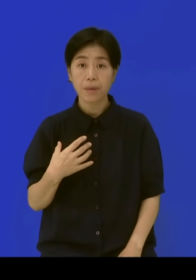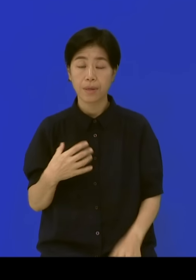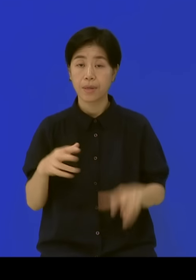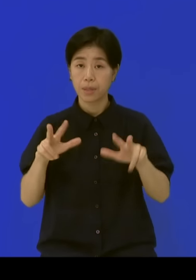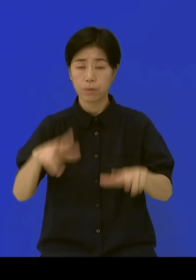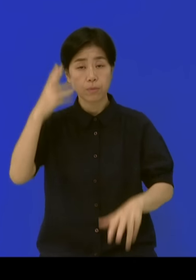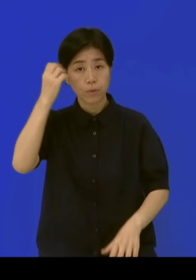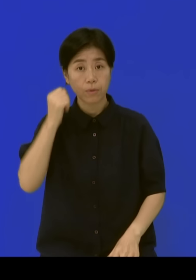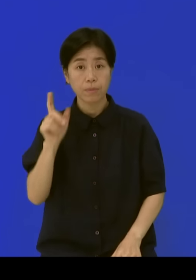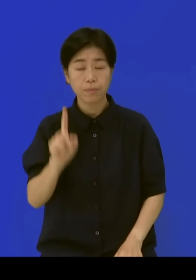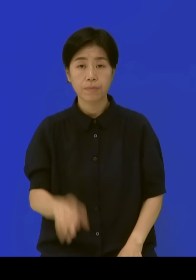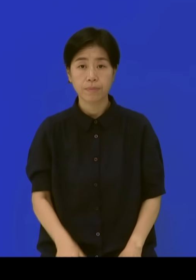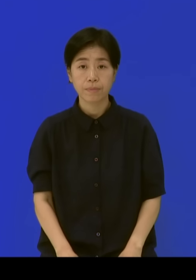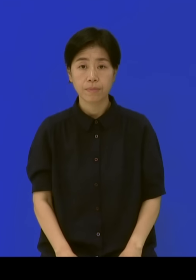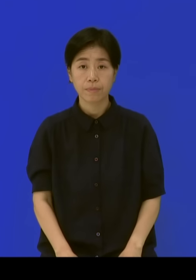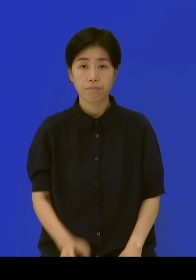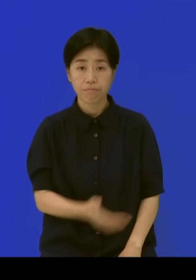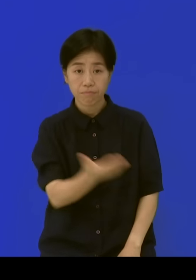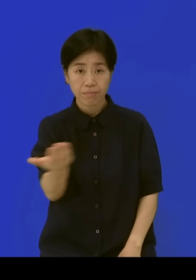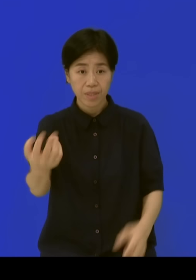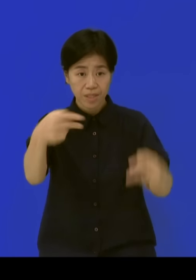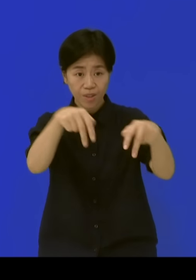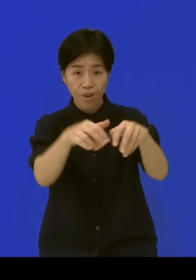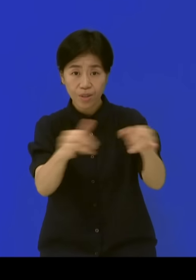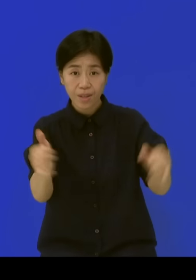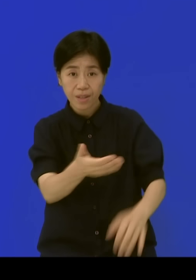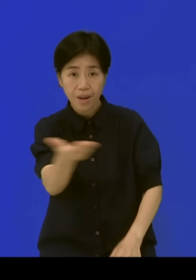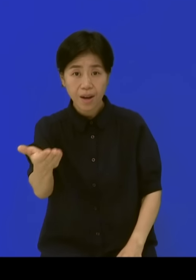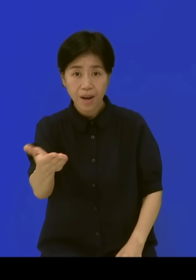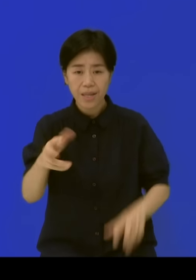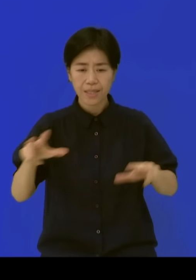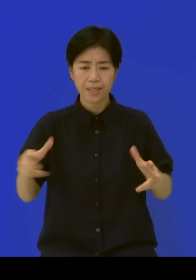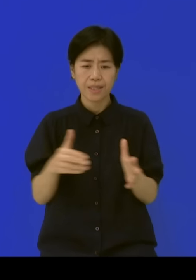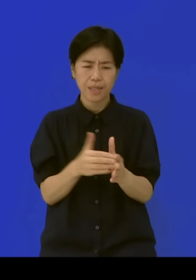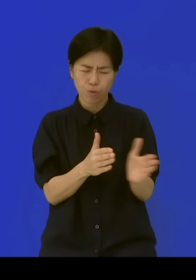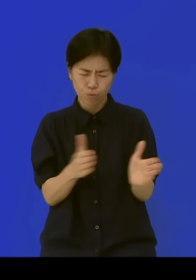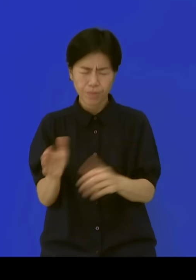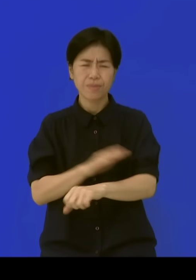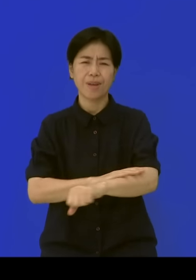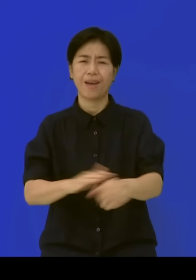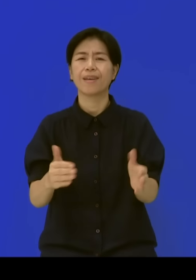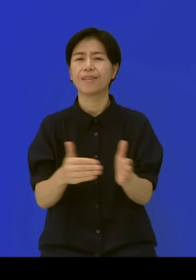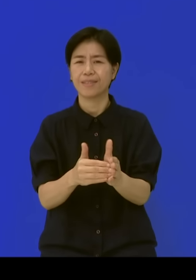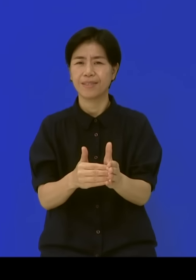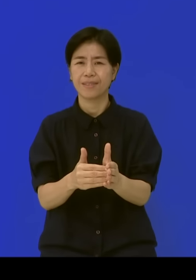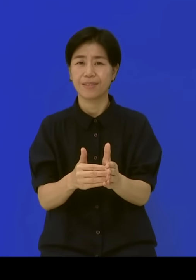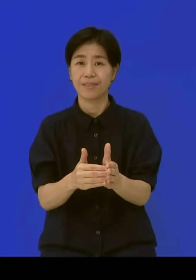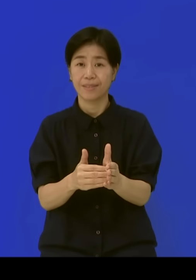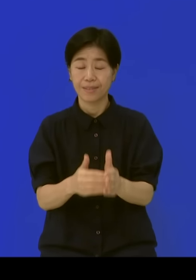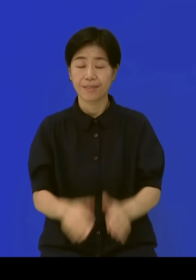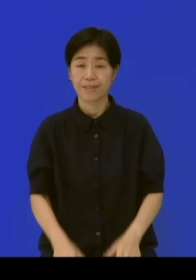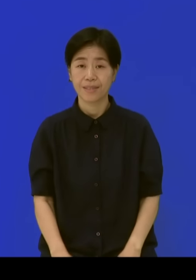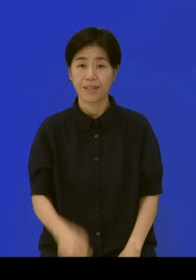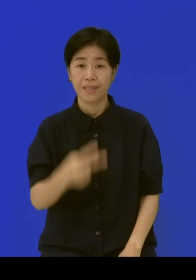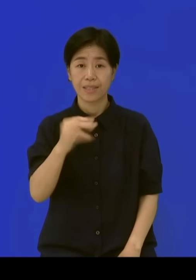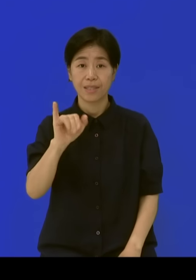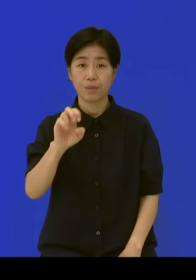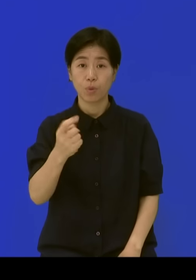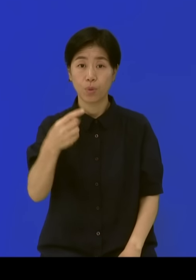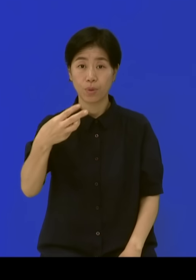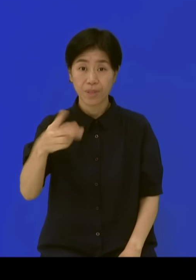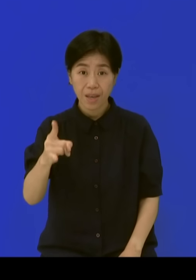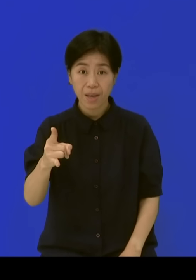네. 여기 서 있는 자들이 달려갈 길을 다 달려왔다. 그 디모데전서 4장 7, 8절에 있는